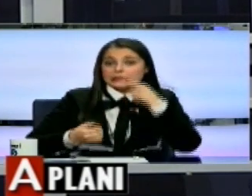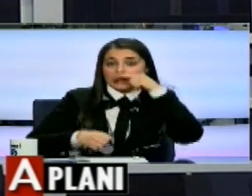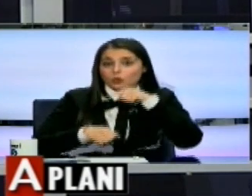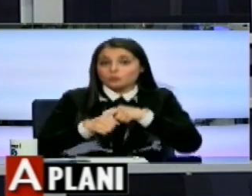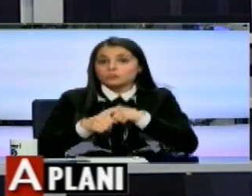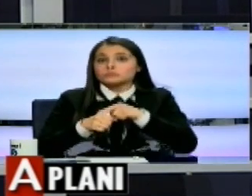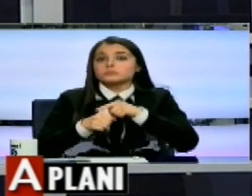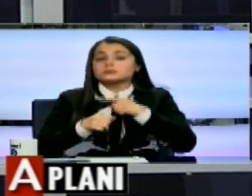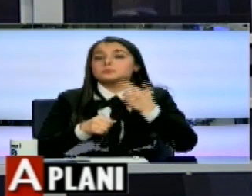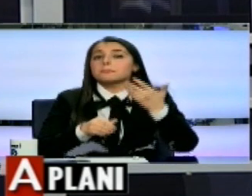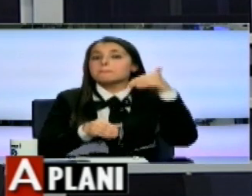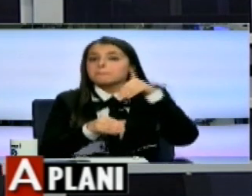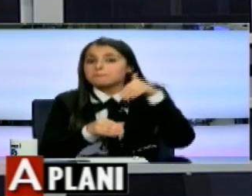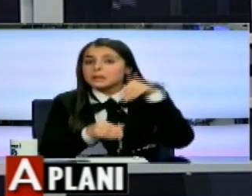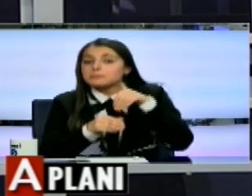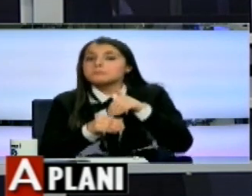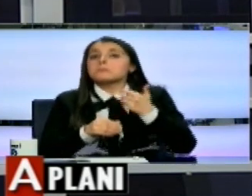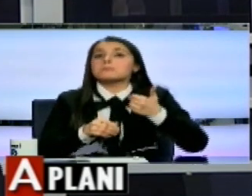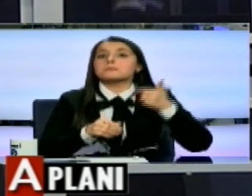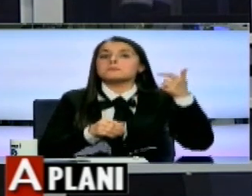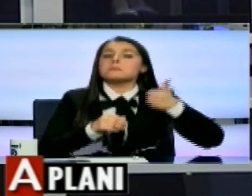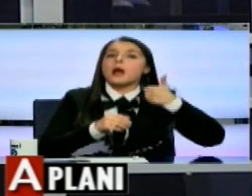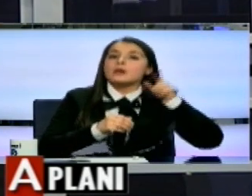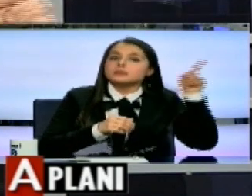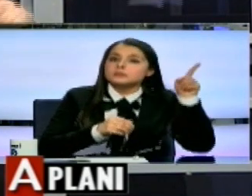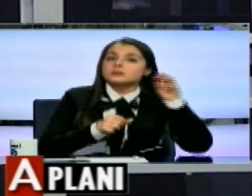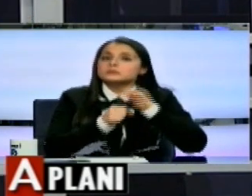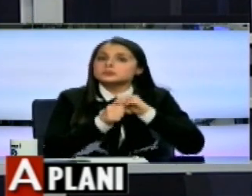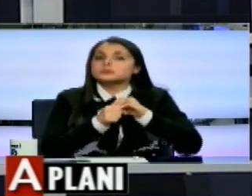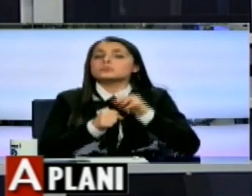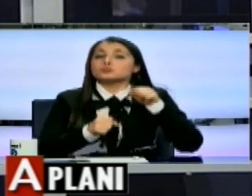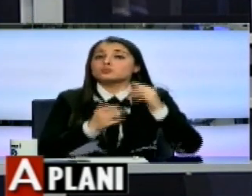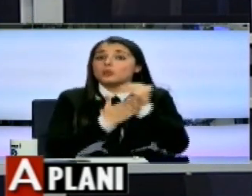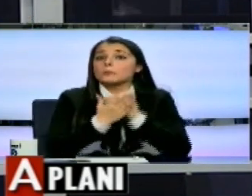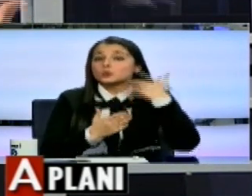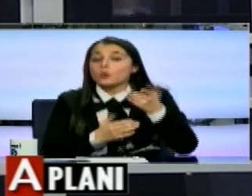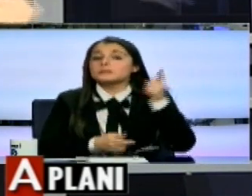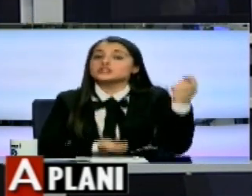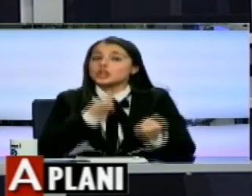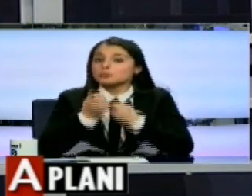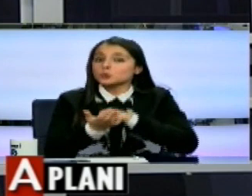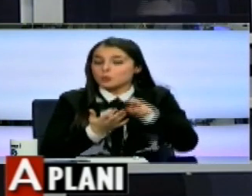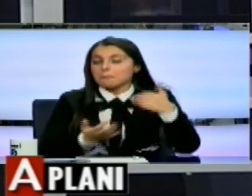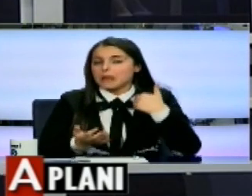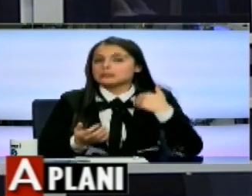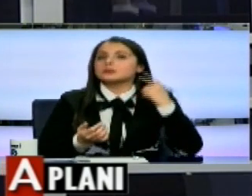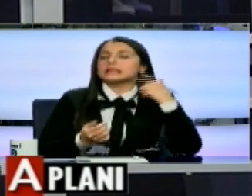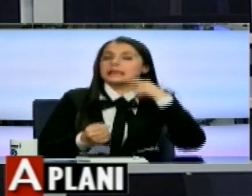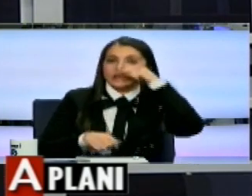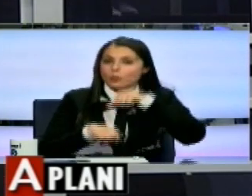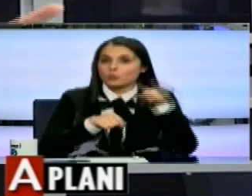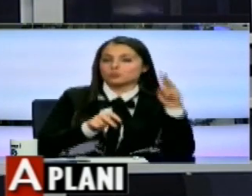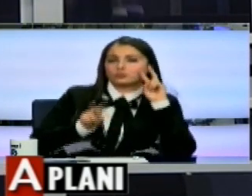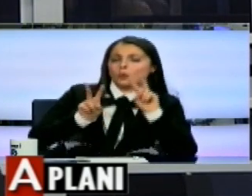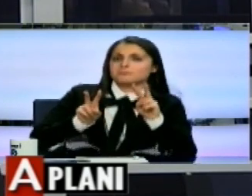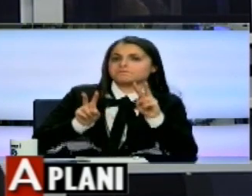duyarlı olan Sayın Milli Eğitim Bakanımız Nabi Avcı'nın bu programdan sonra bu konuyla ilgili bir çalışma yapacağına canı yürekten inanıyorum. Kendisini